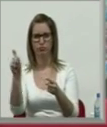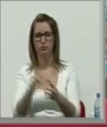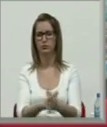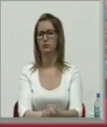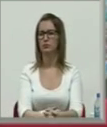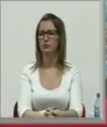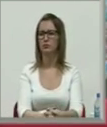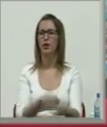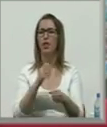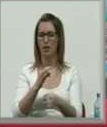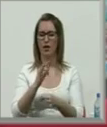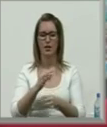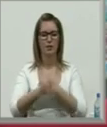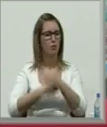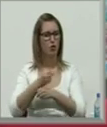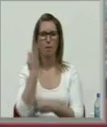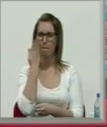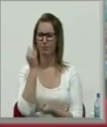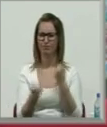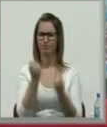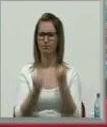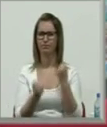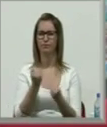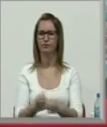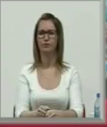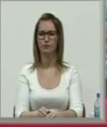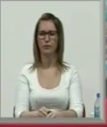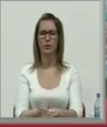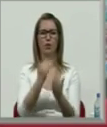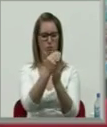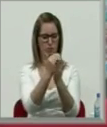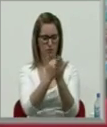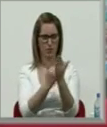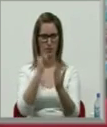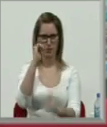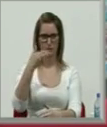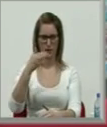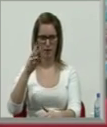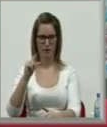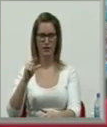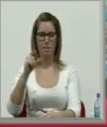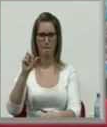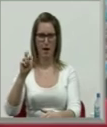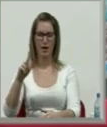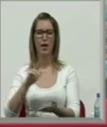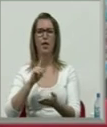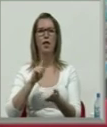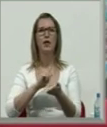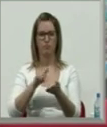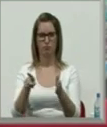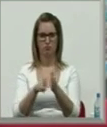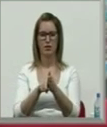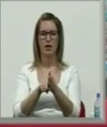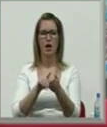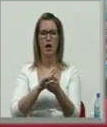pracujemy intensywnie. Program InvestParku skierowany jest w pierwszej kolejności dla ludzi bezrobotnych, dla mieszkańców